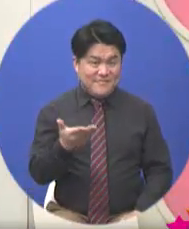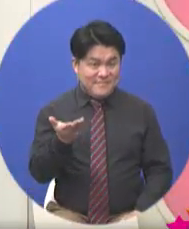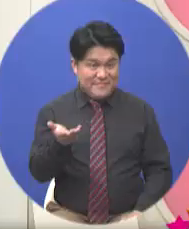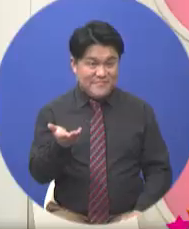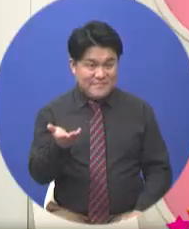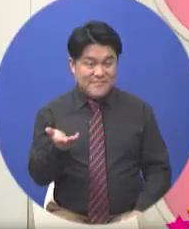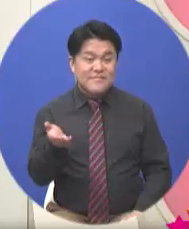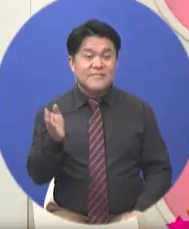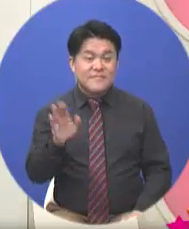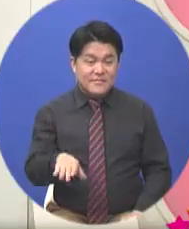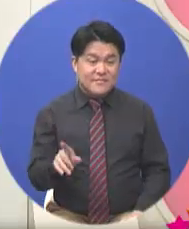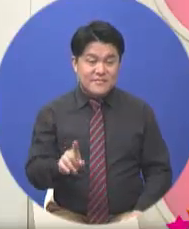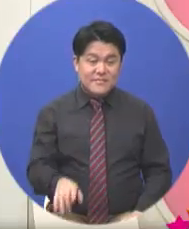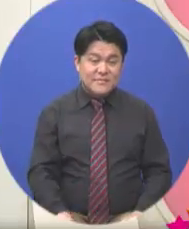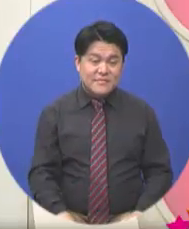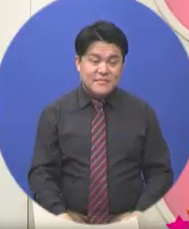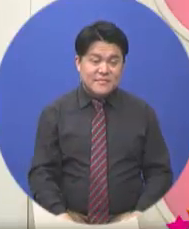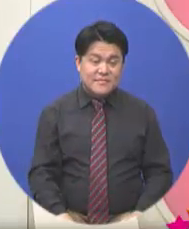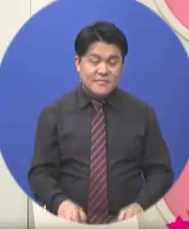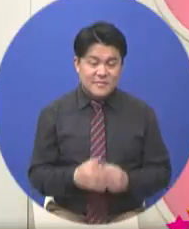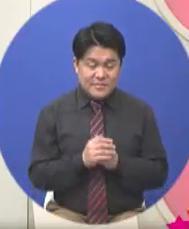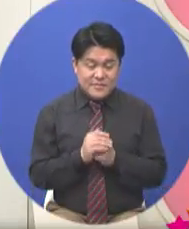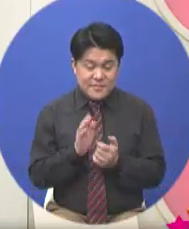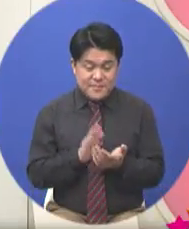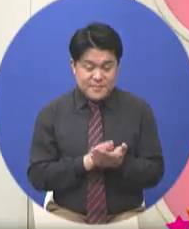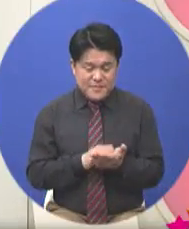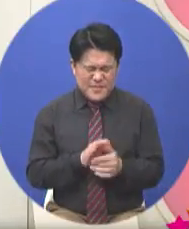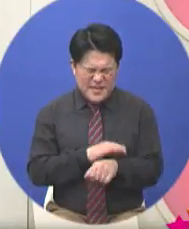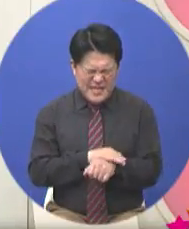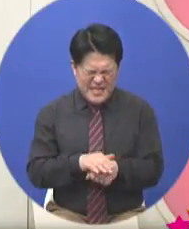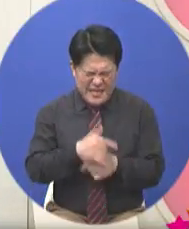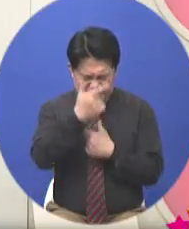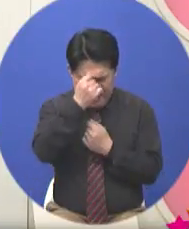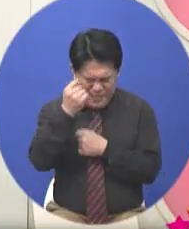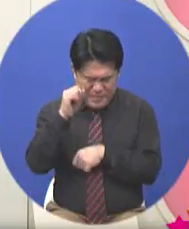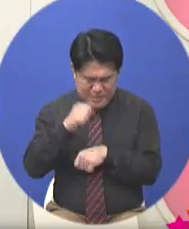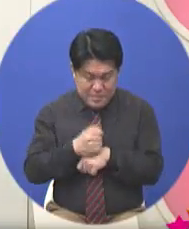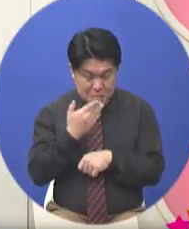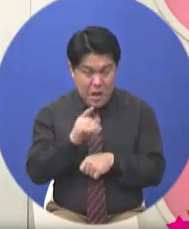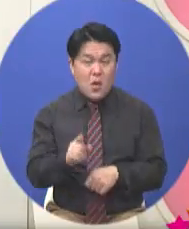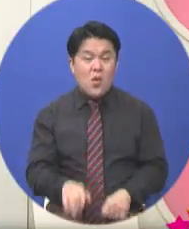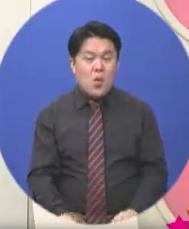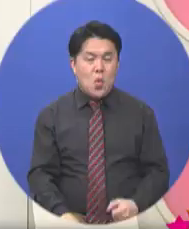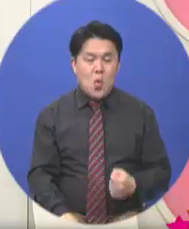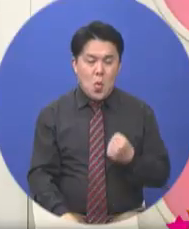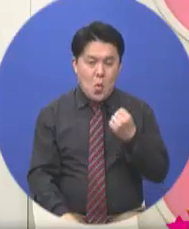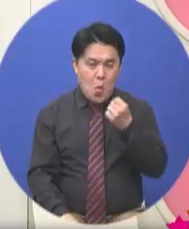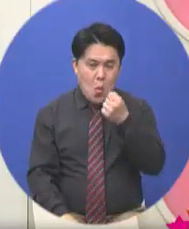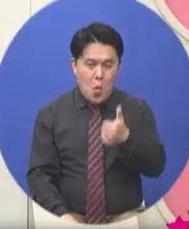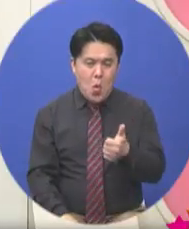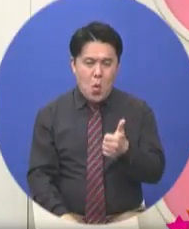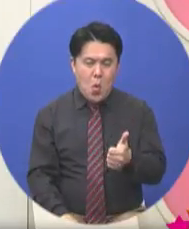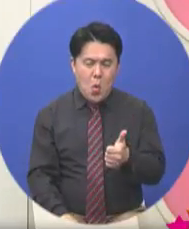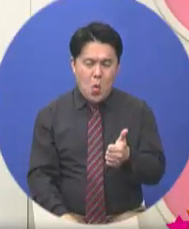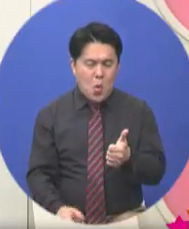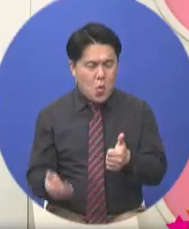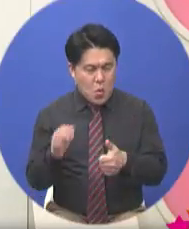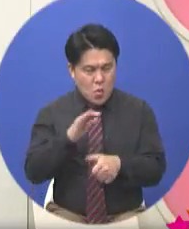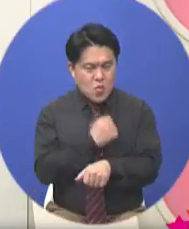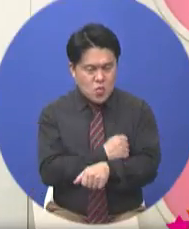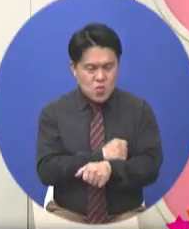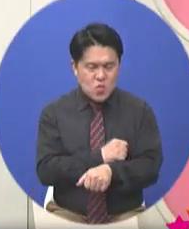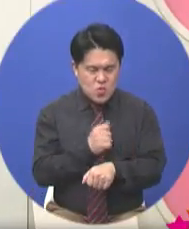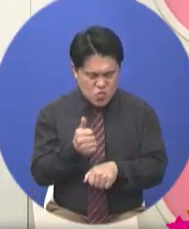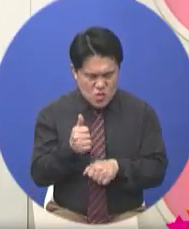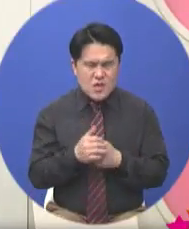신 아버님이 이렇게 박자를 잘 맞춰서 부르는 게 참 힘드신 일인데 수고하셨습니다.